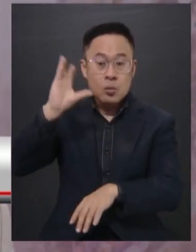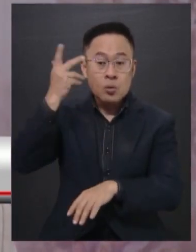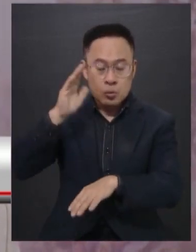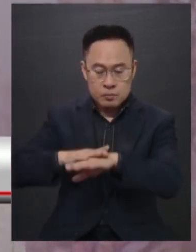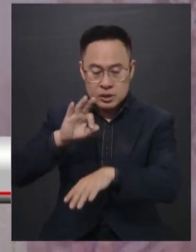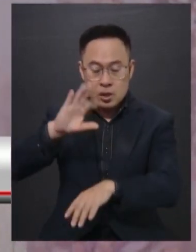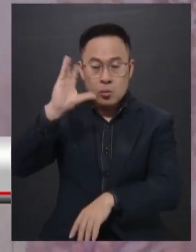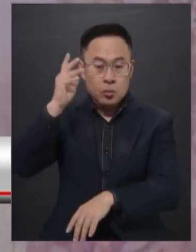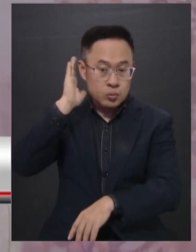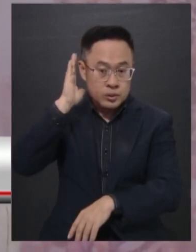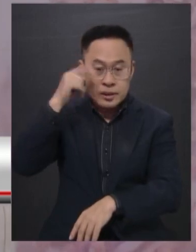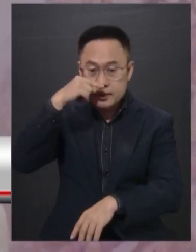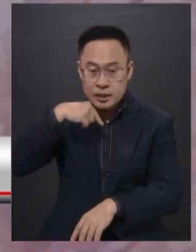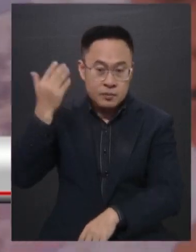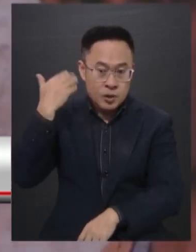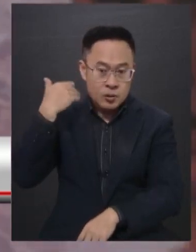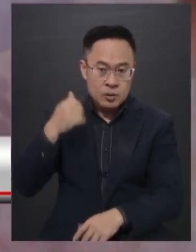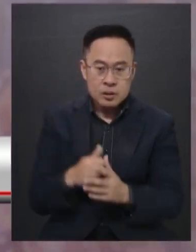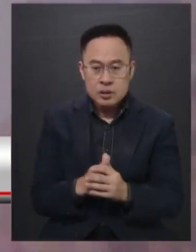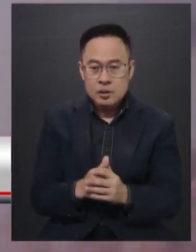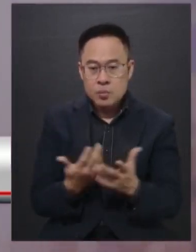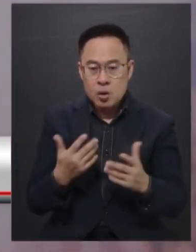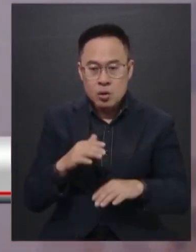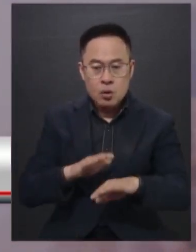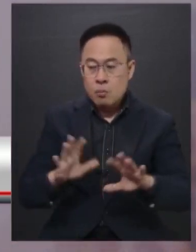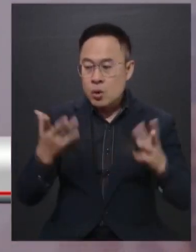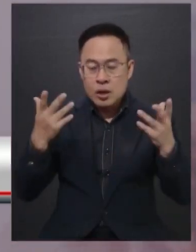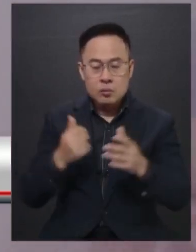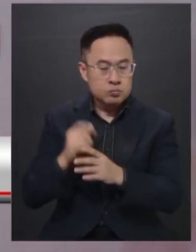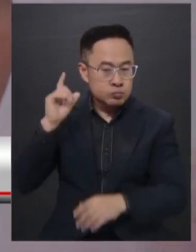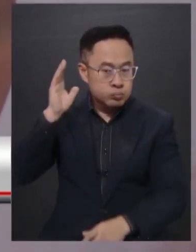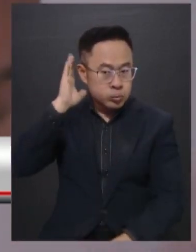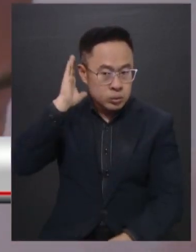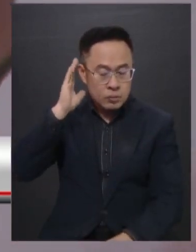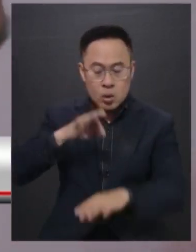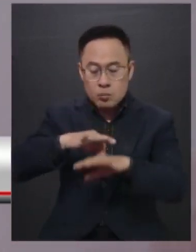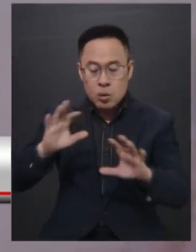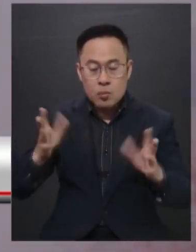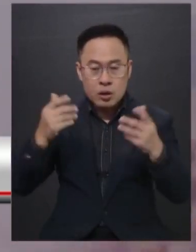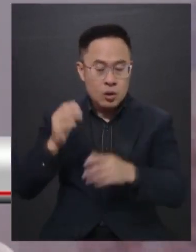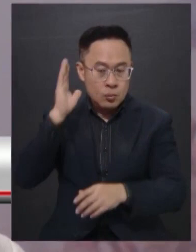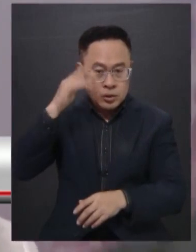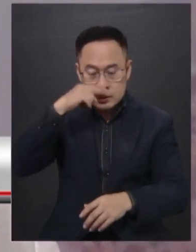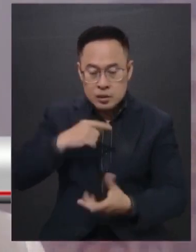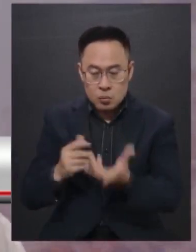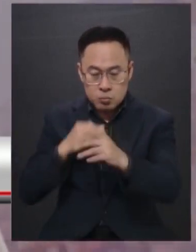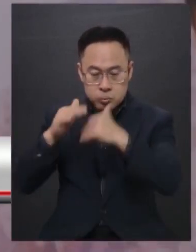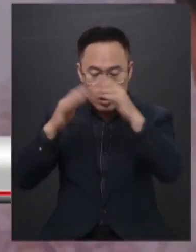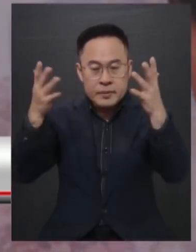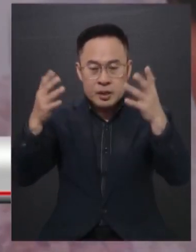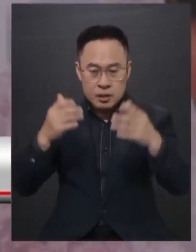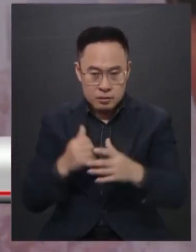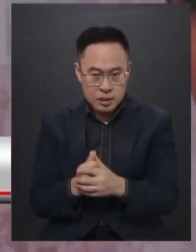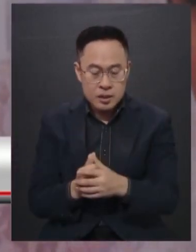กนะครับ ค่ะ แล้วก็หลังจากพี่บอลมานี่ไม่มีนักเทนนิสชายไทยเข้าไปใกล้เฉียดเลยนะโดยอดีตนักเทนนิส